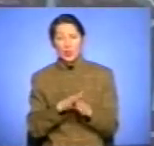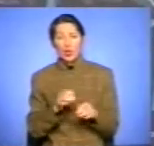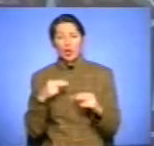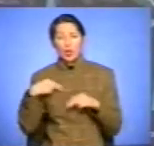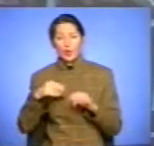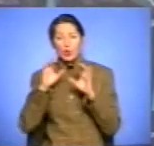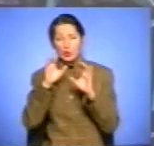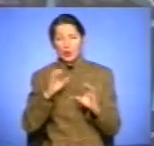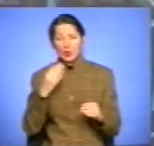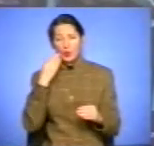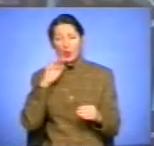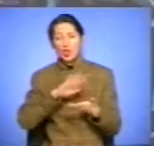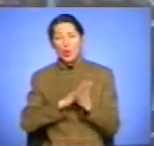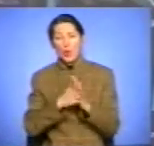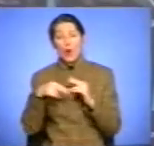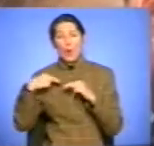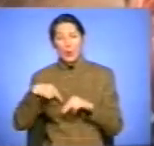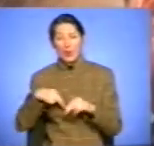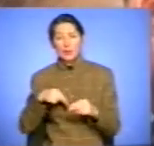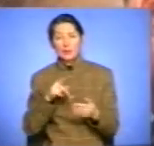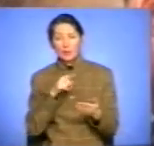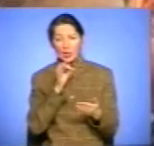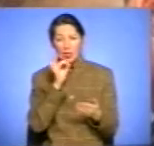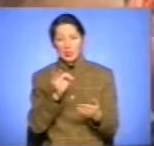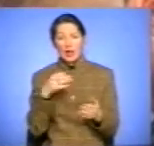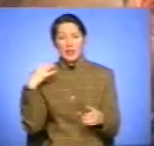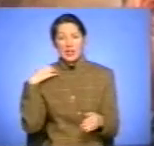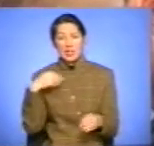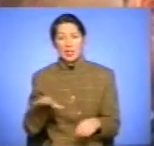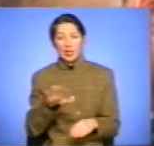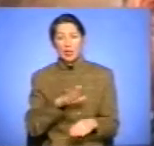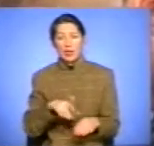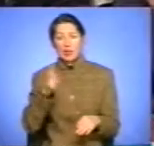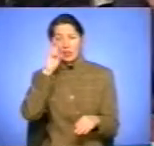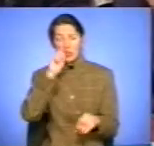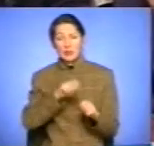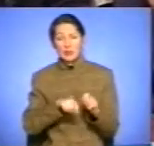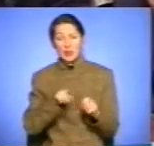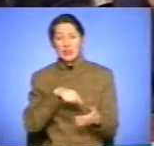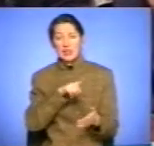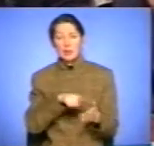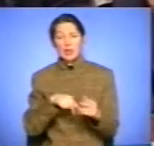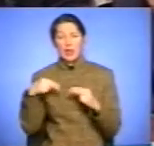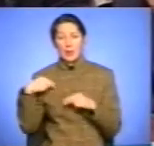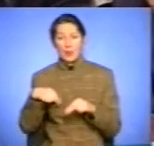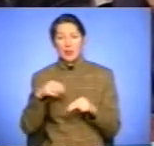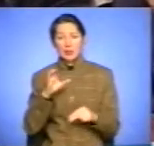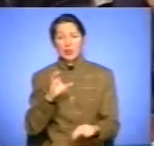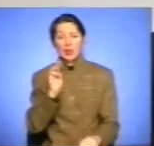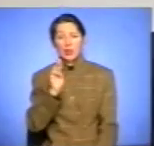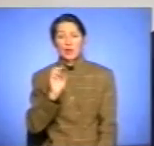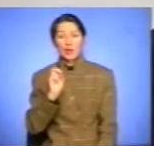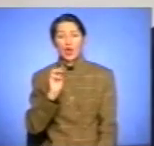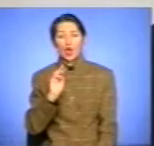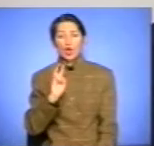покращення умов праці зазначив начальник територіальної державної інспекції з питань праці Сергій Ващук